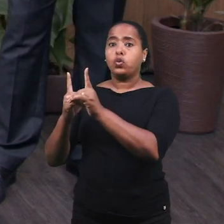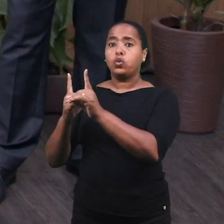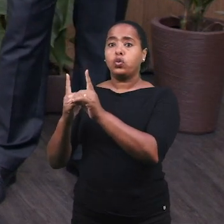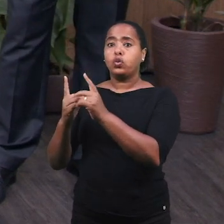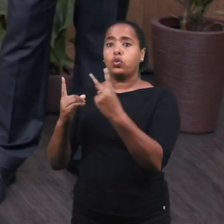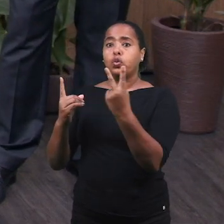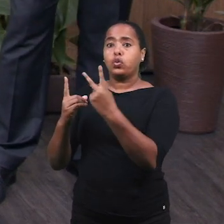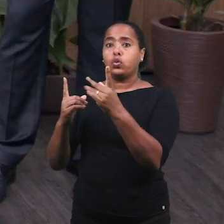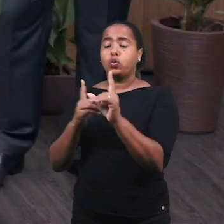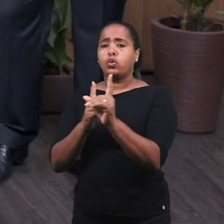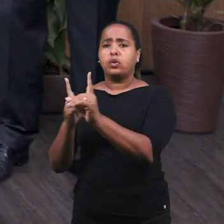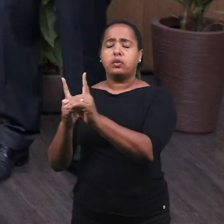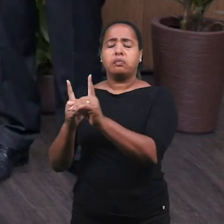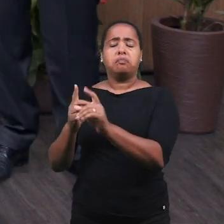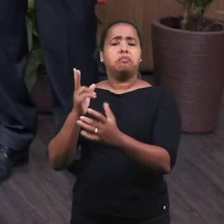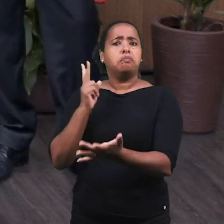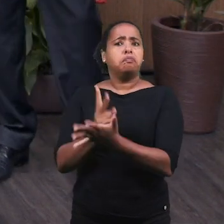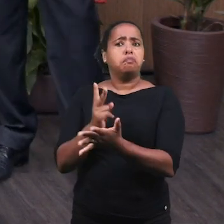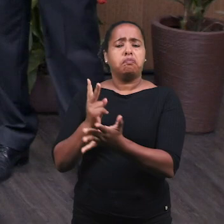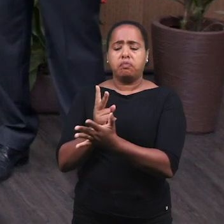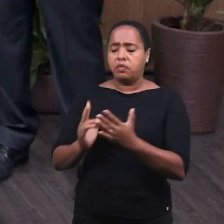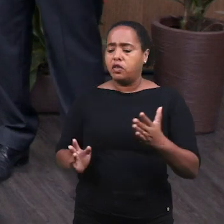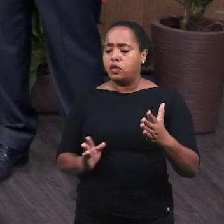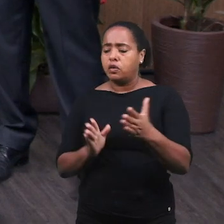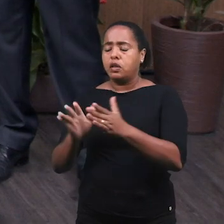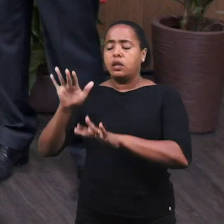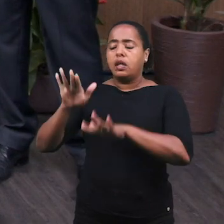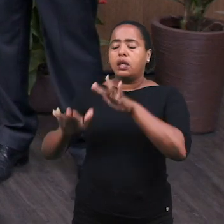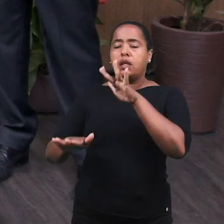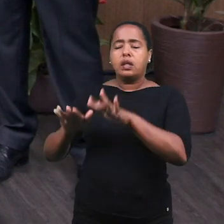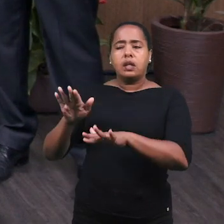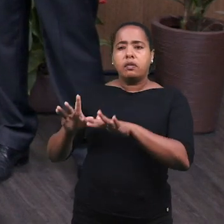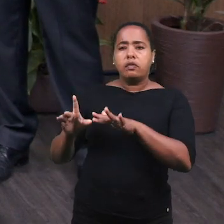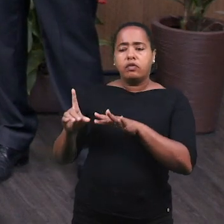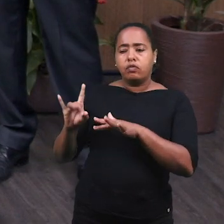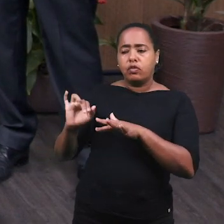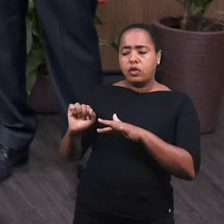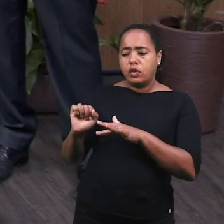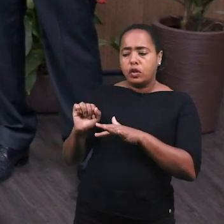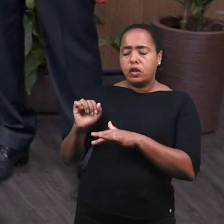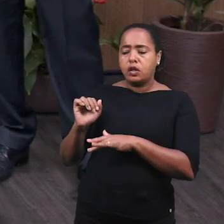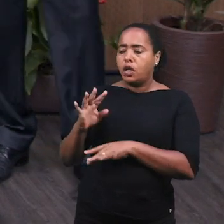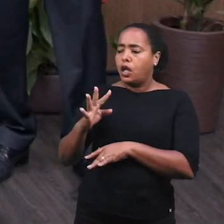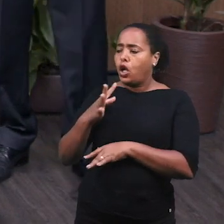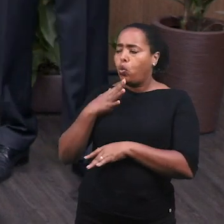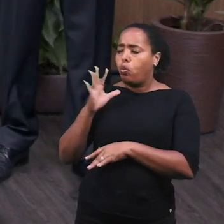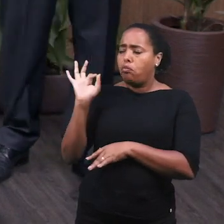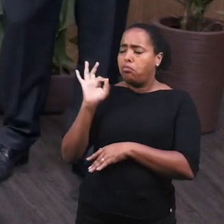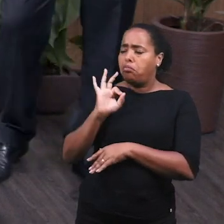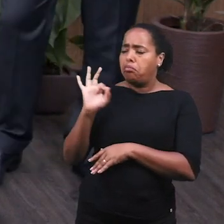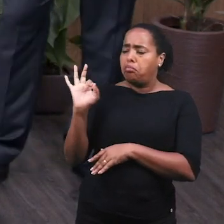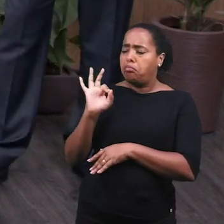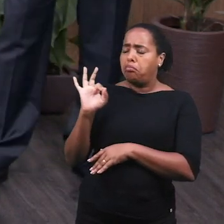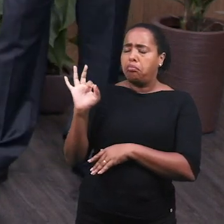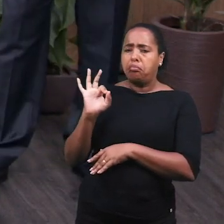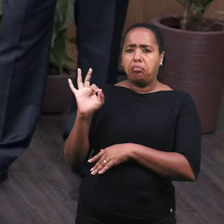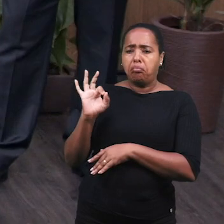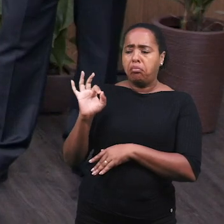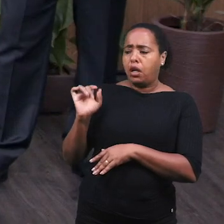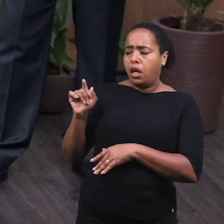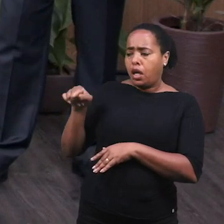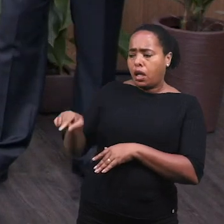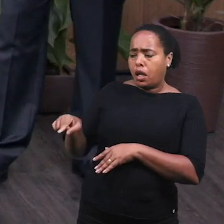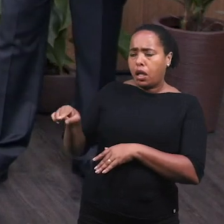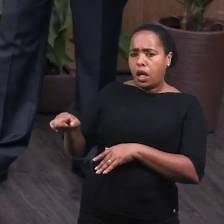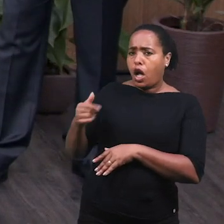время этой встречи с Господом Иисусом. Несмотря на то, что по пути, на их пути они не признали Иисуса,